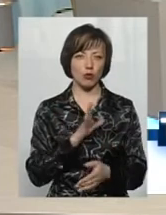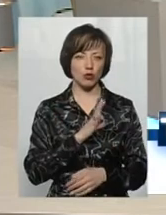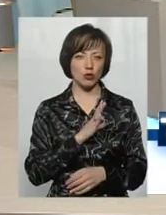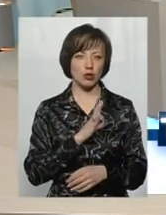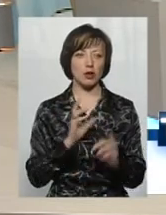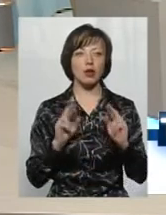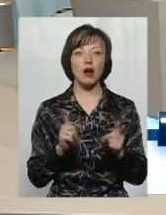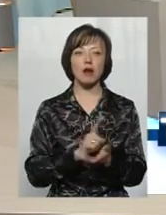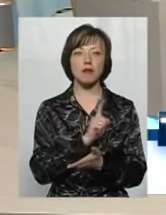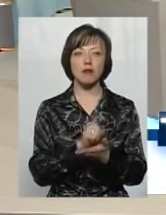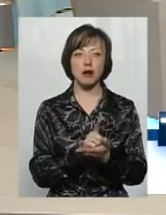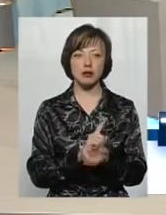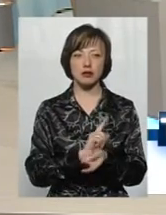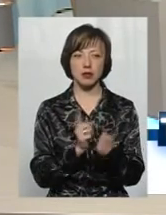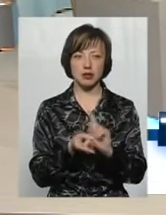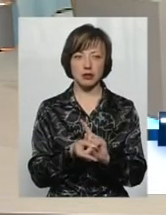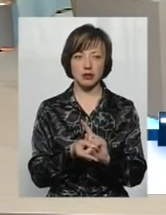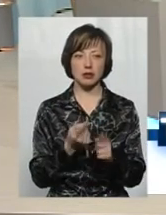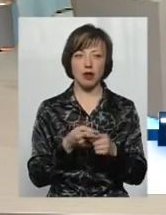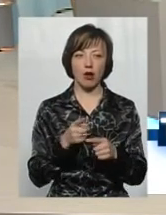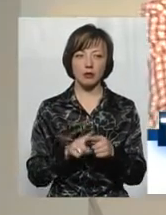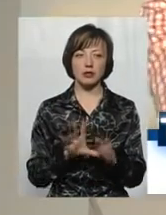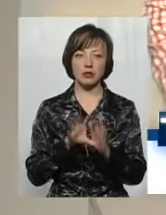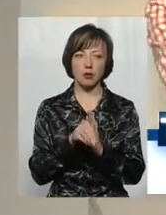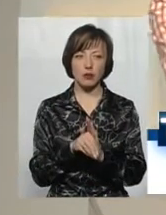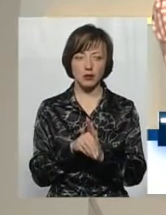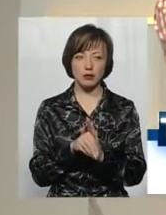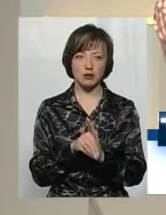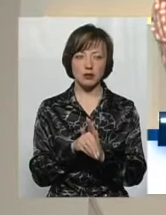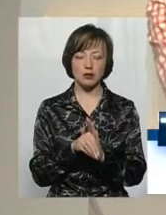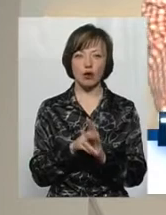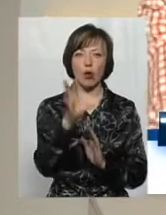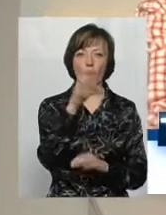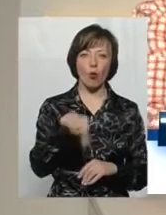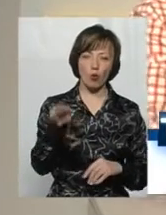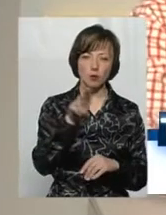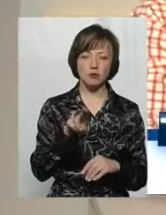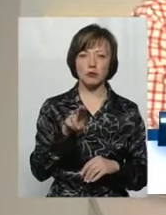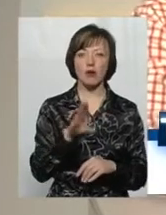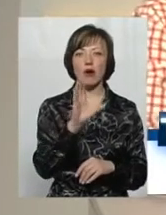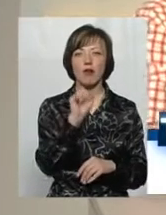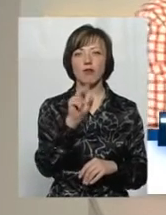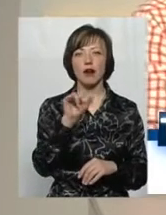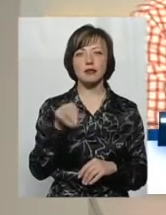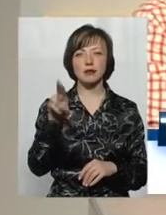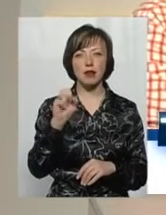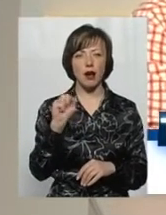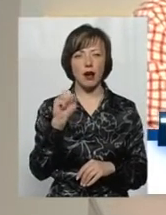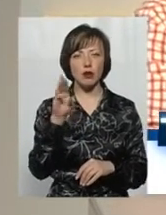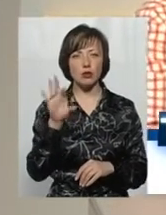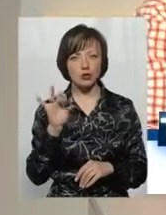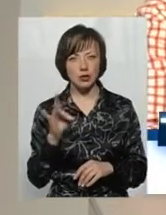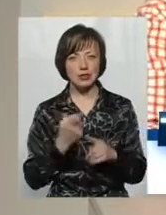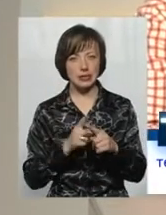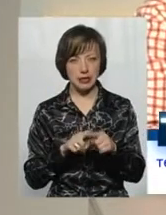має змінитися? От запровадження цих QR-кодів, валідаторів, це вже є якась певна